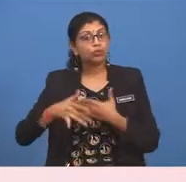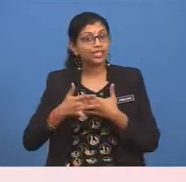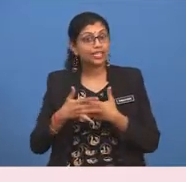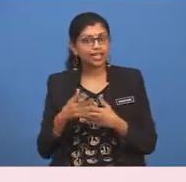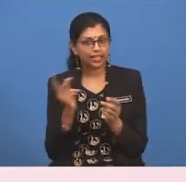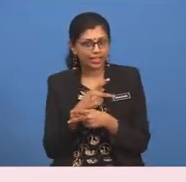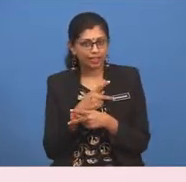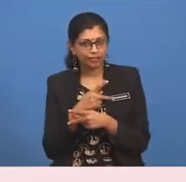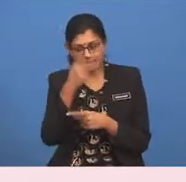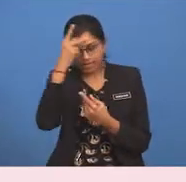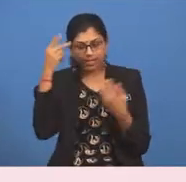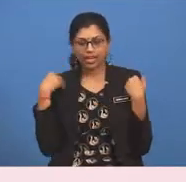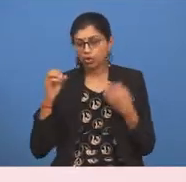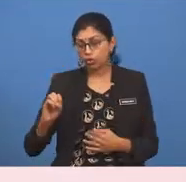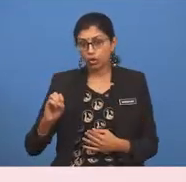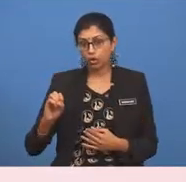20.